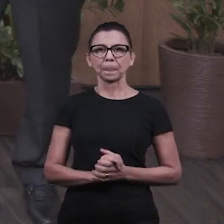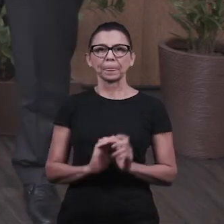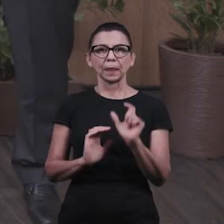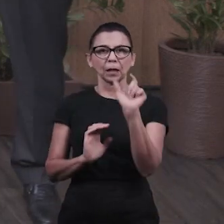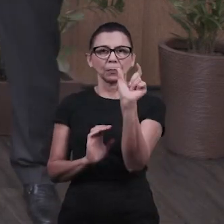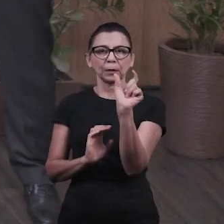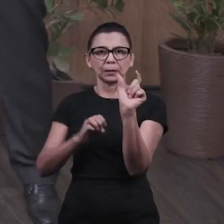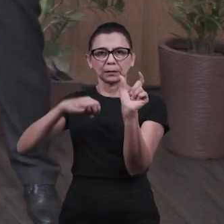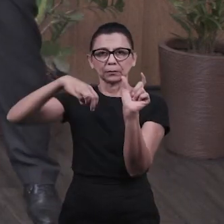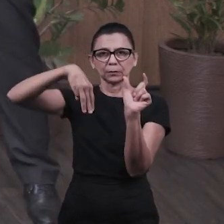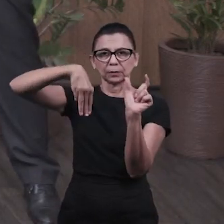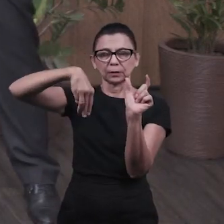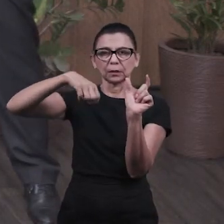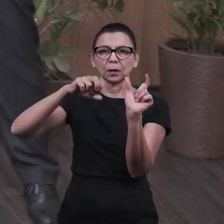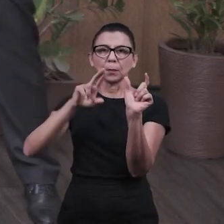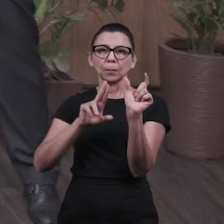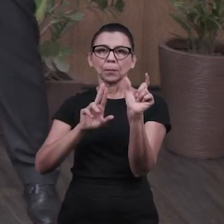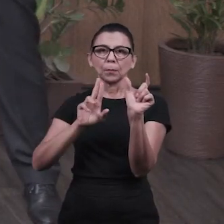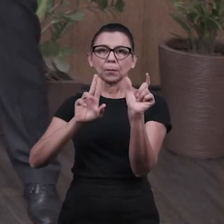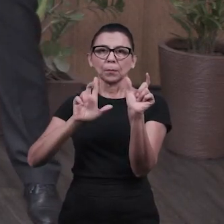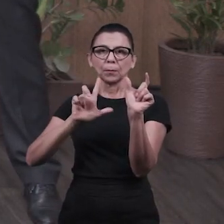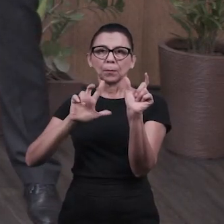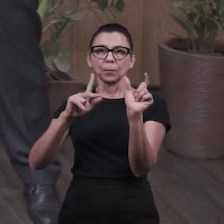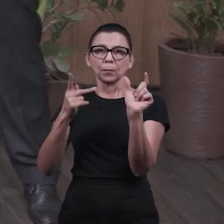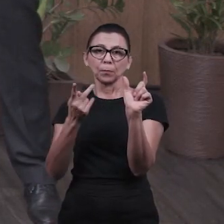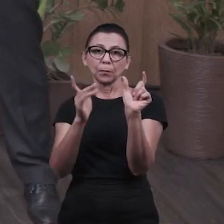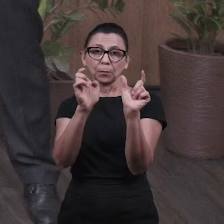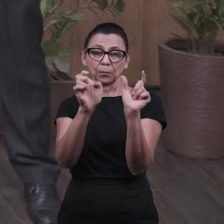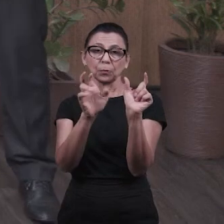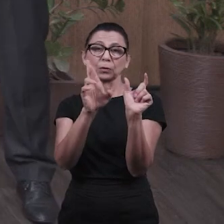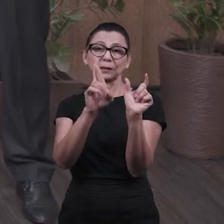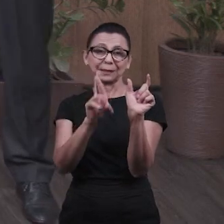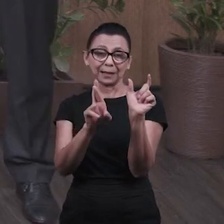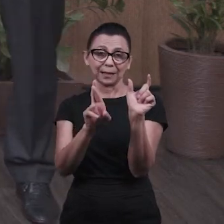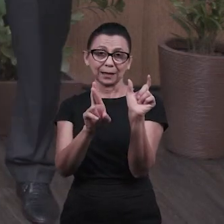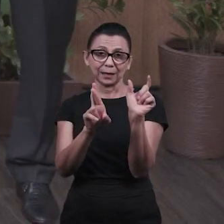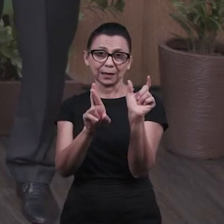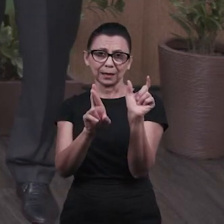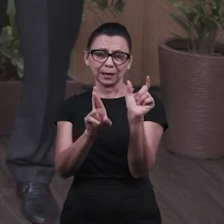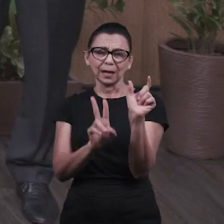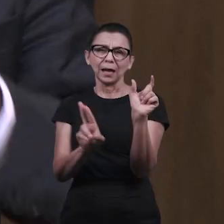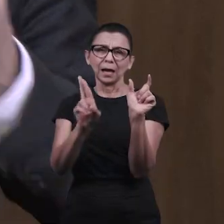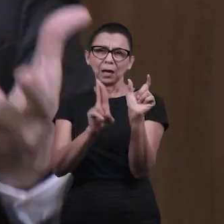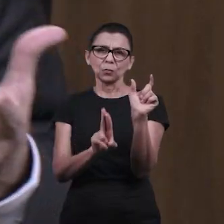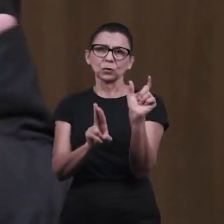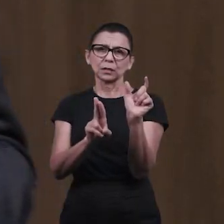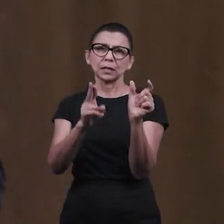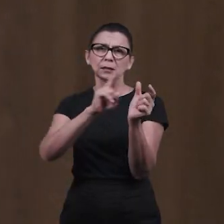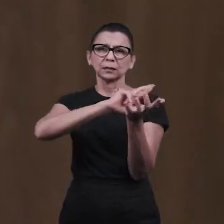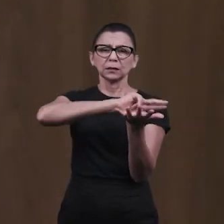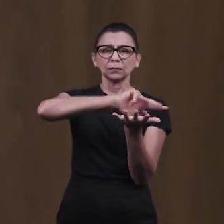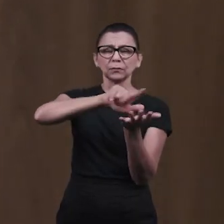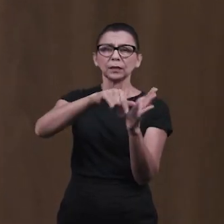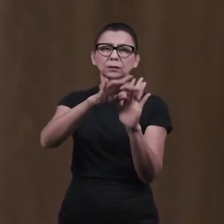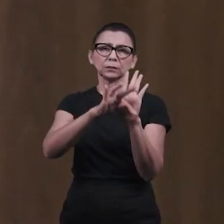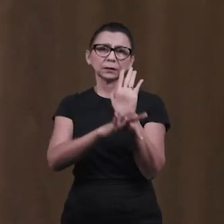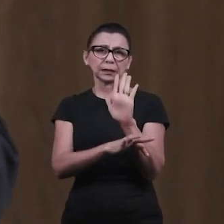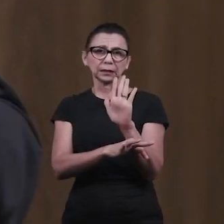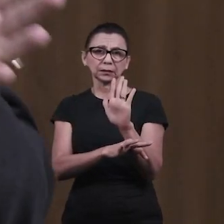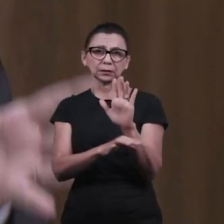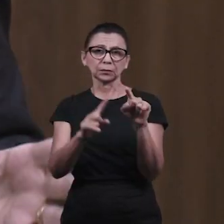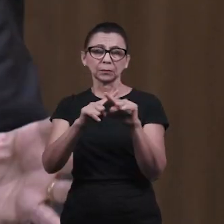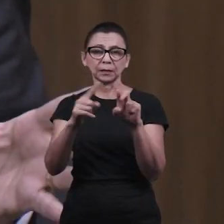textes pour faire référence à l'Église infidèle. Comment ça, l'Église infidèle? Celle qui a la